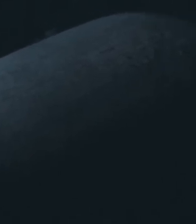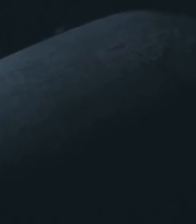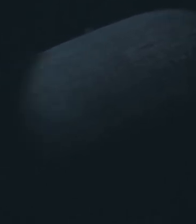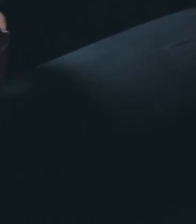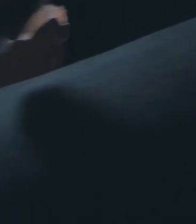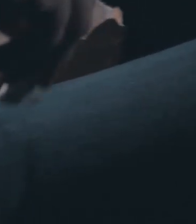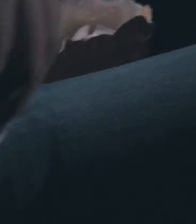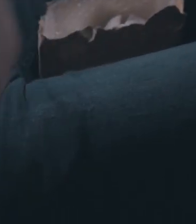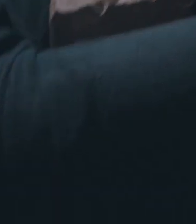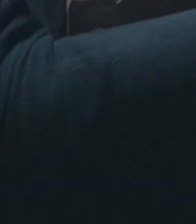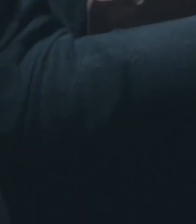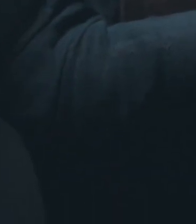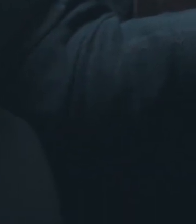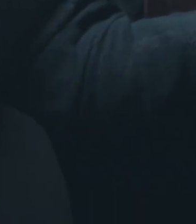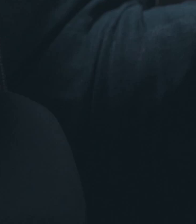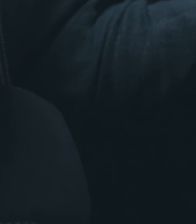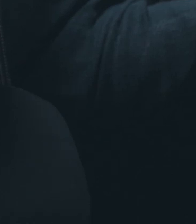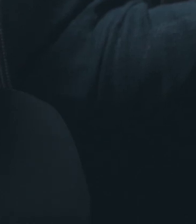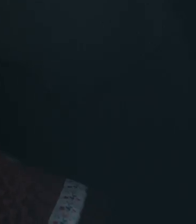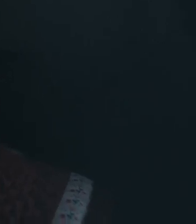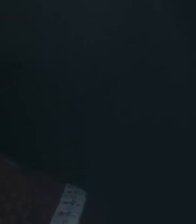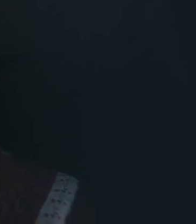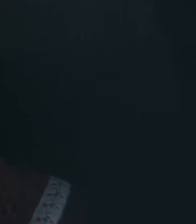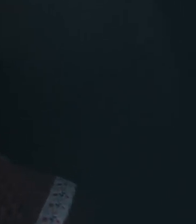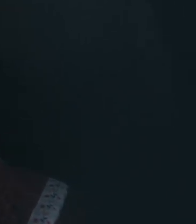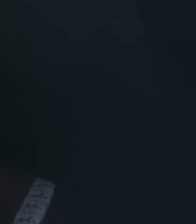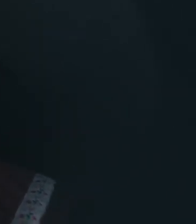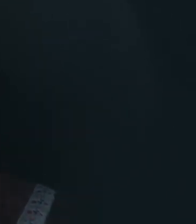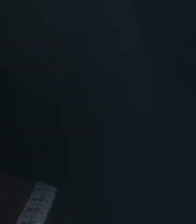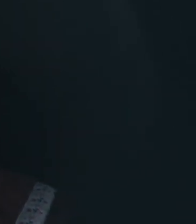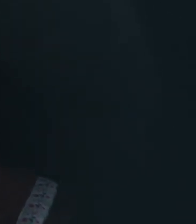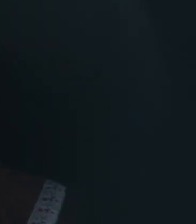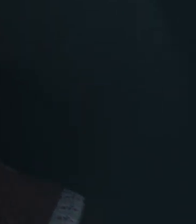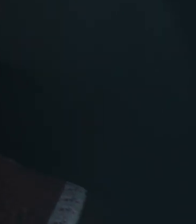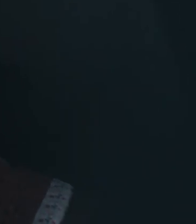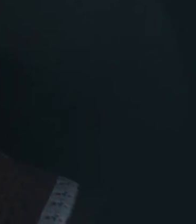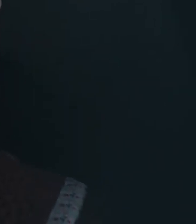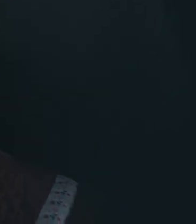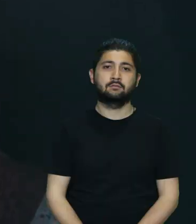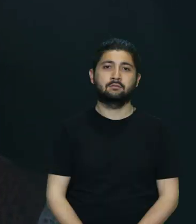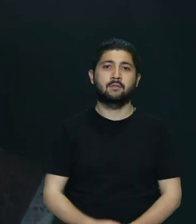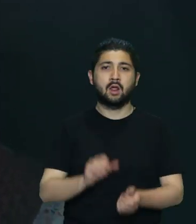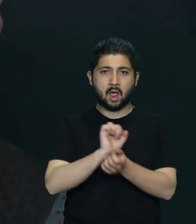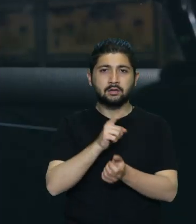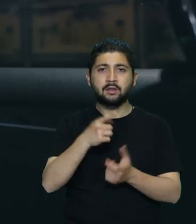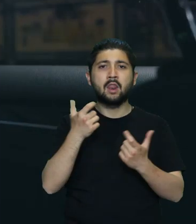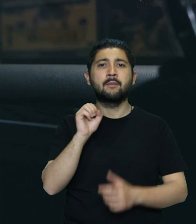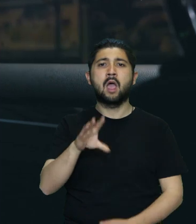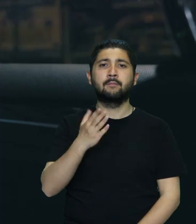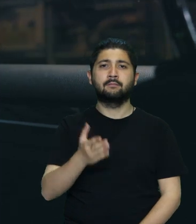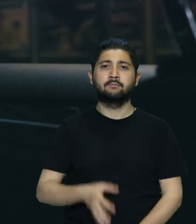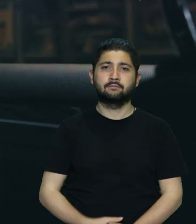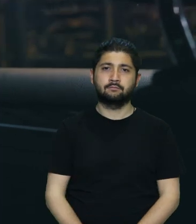arasına koyduğu zarftan çıkardığı küçük eroin torbasını arka koltuğa uzattı. Adam hızlıca poşeti alırken parayı kanka, verdi. Kanka sen nerede Nilüfer bırakayım?